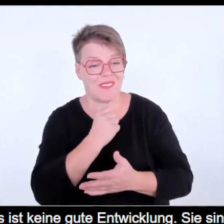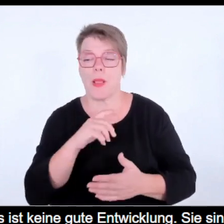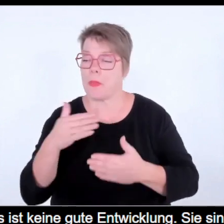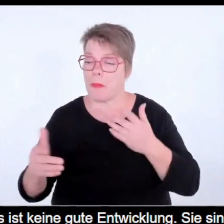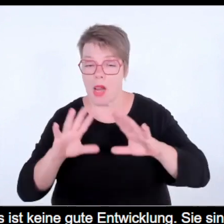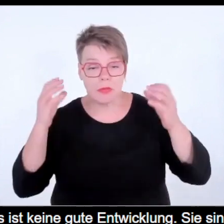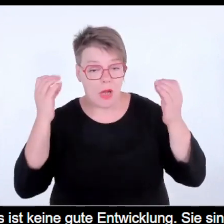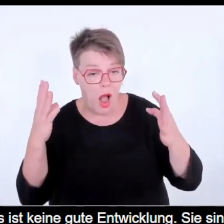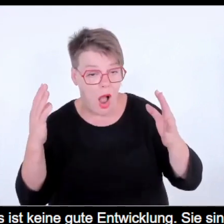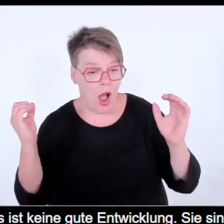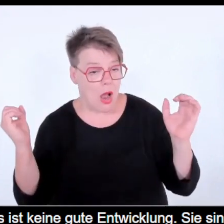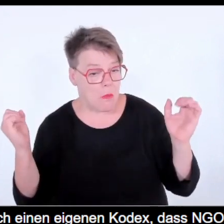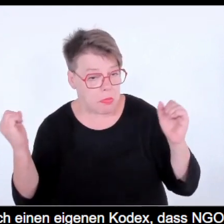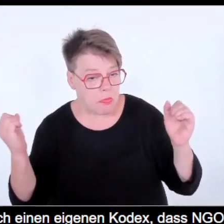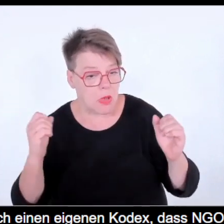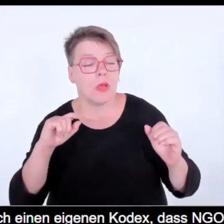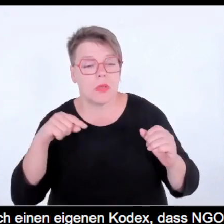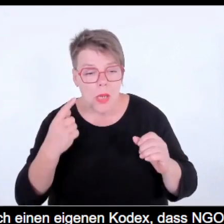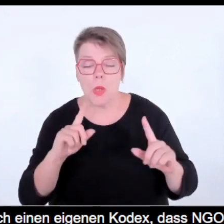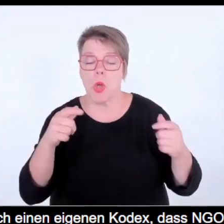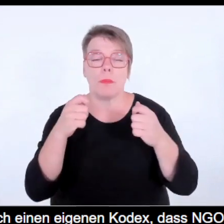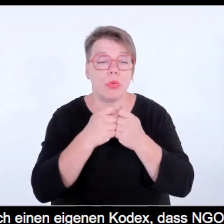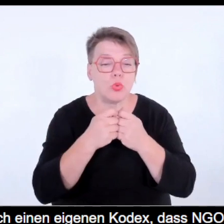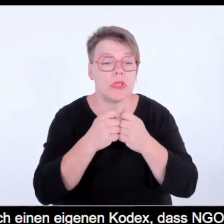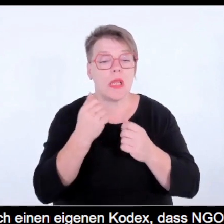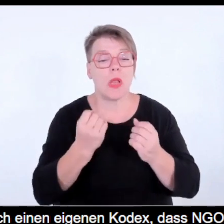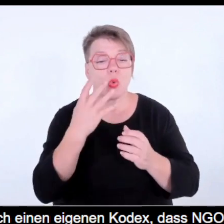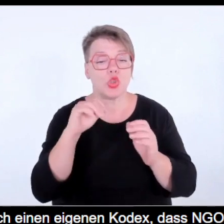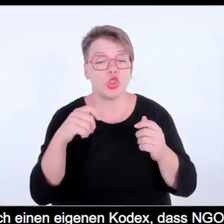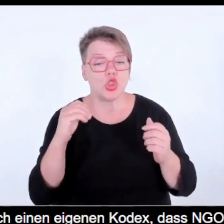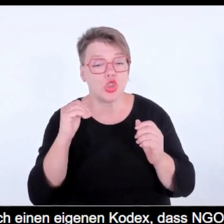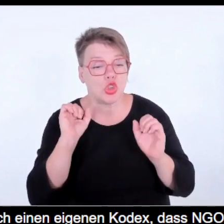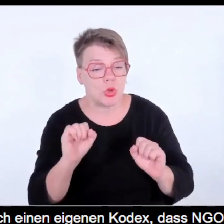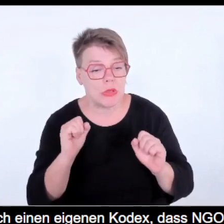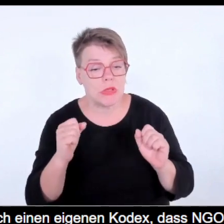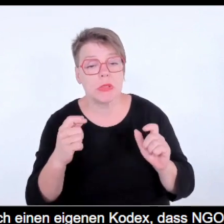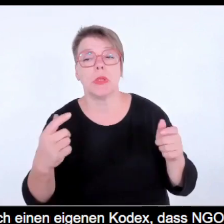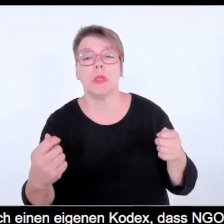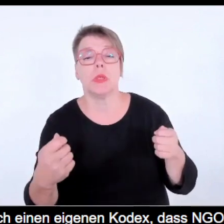Sammelklage. Und das ist auch aus meiner Sicht auch nicht bürgernah, führt auch zu Verdruss vor Ort.